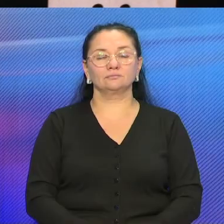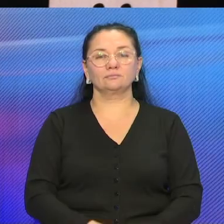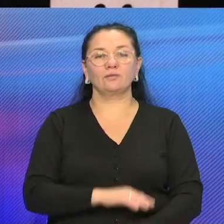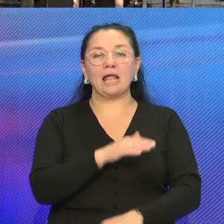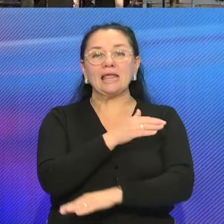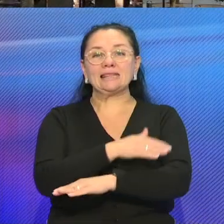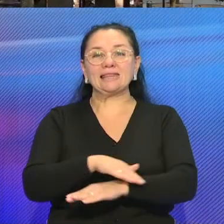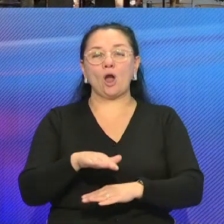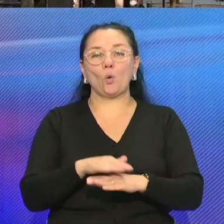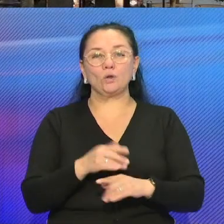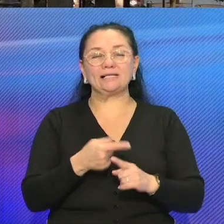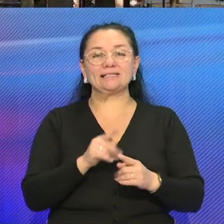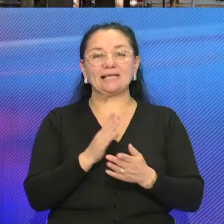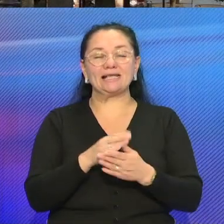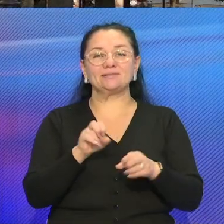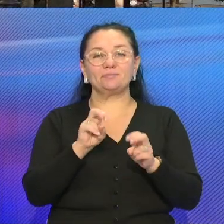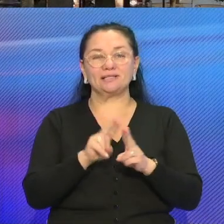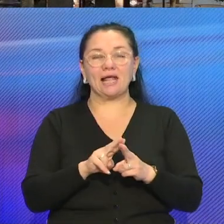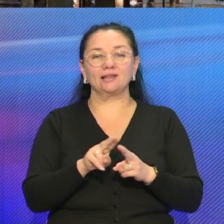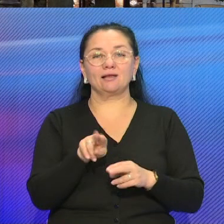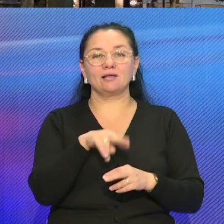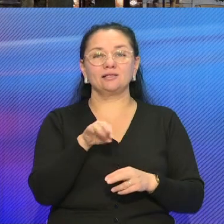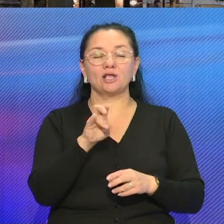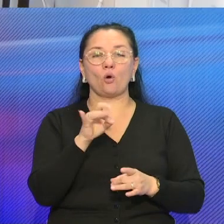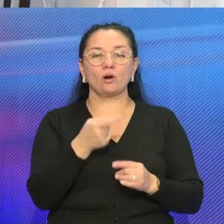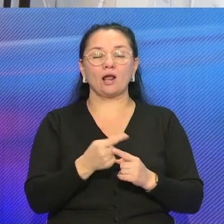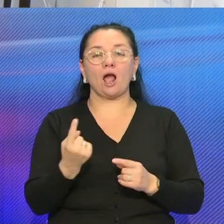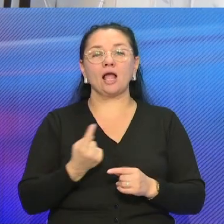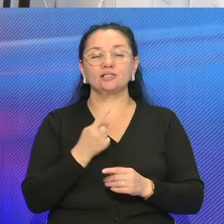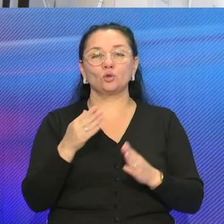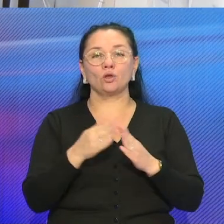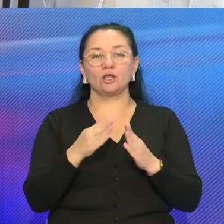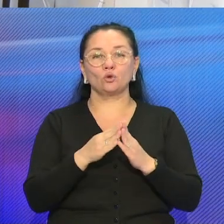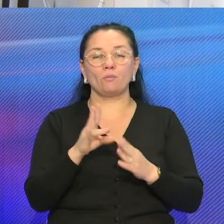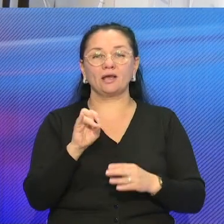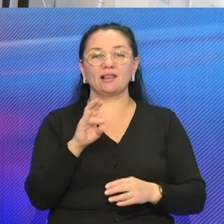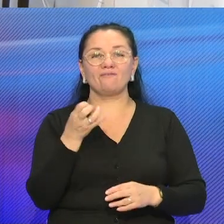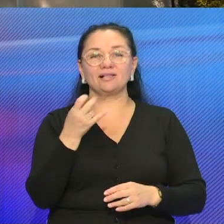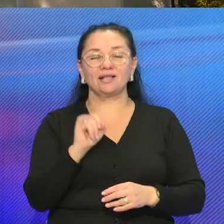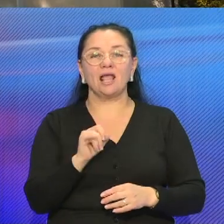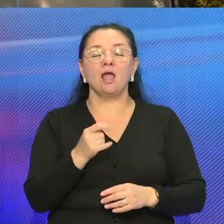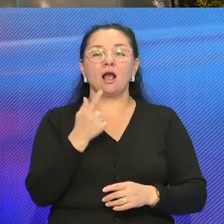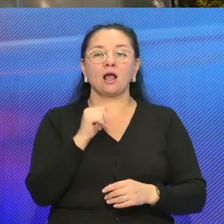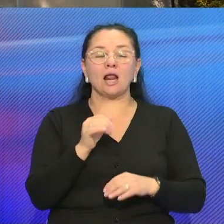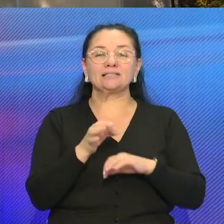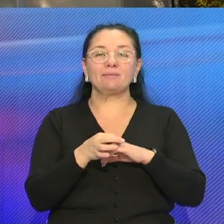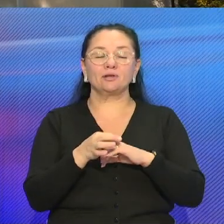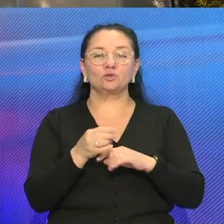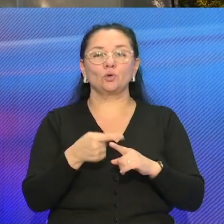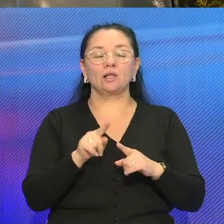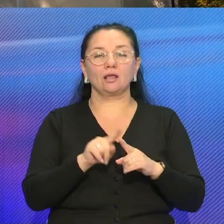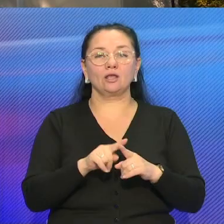Вуліцы грузяць дэкарацыі для трох спектакляў. Адзінокі домік на Васільеўскім, чароўны пярсцёнак, вій, страшэнная